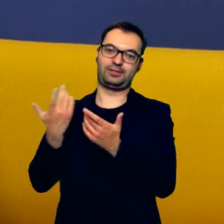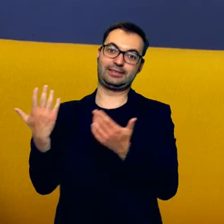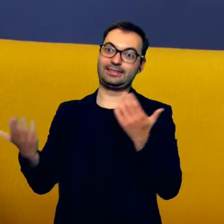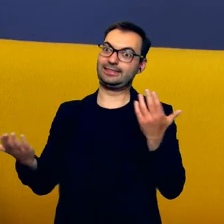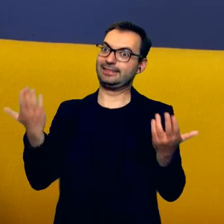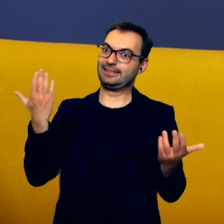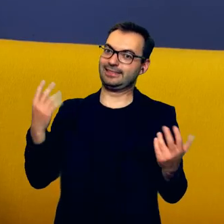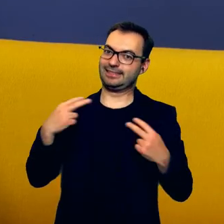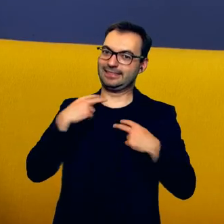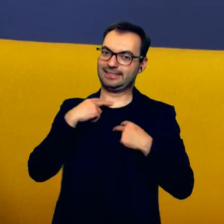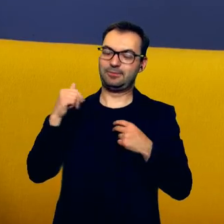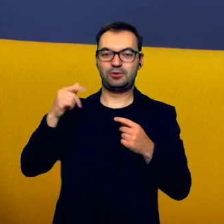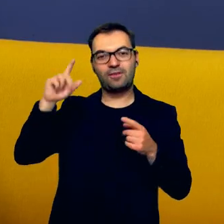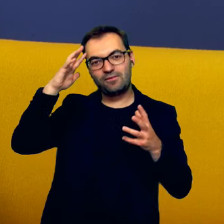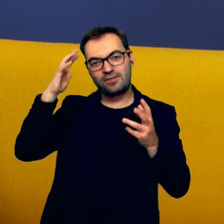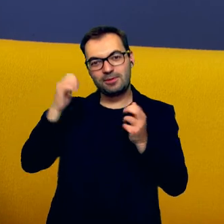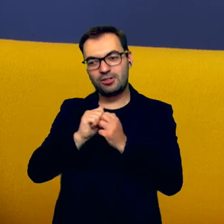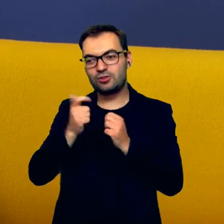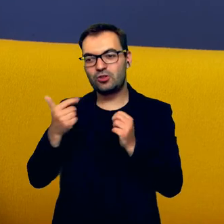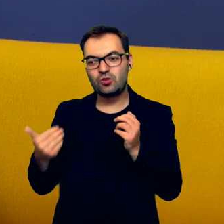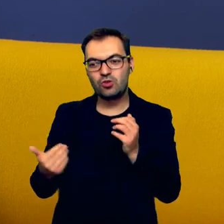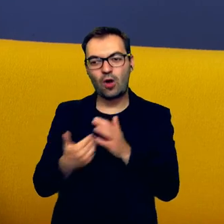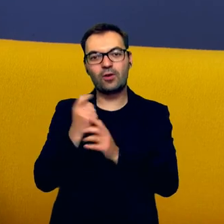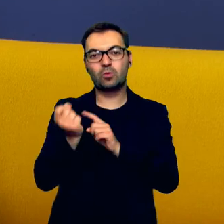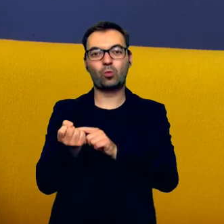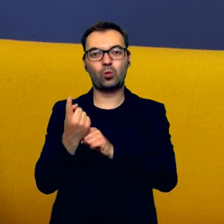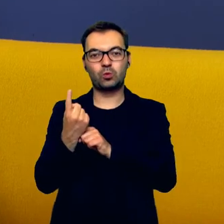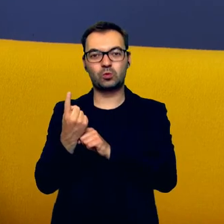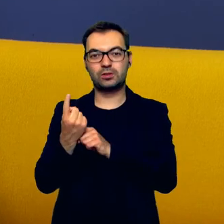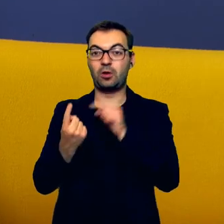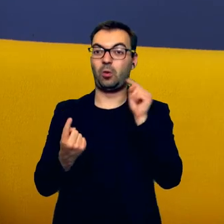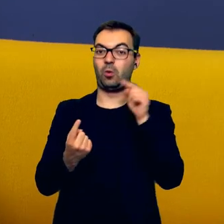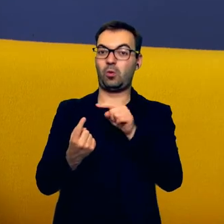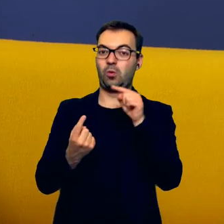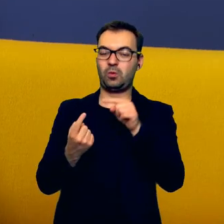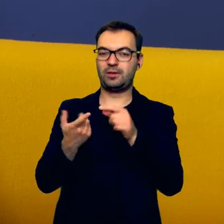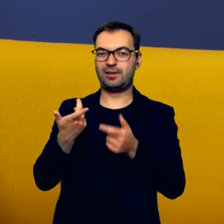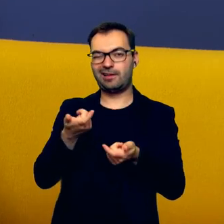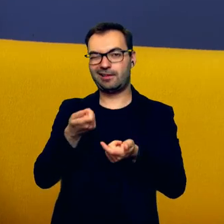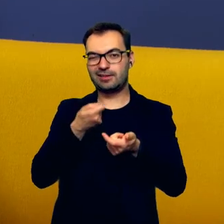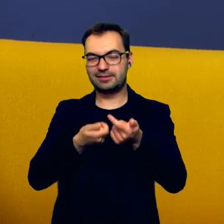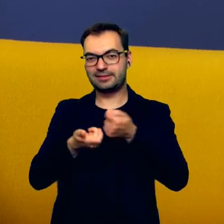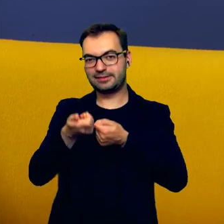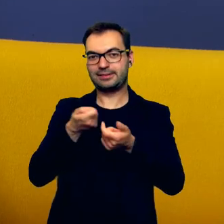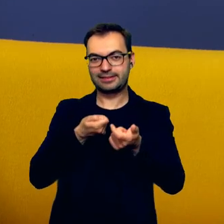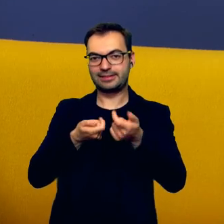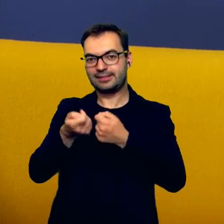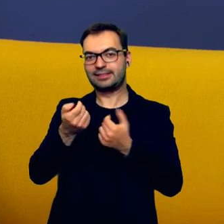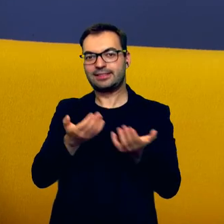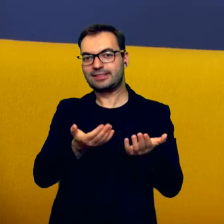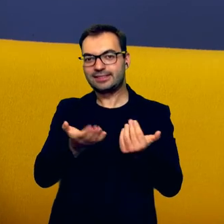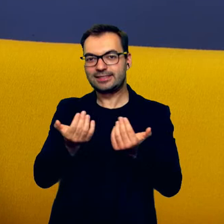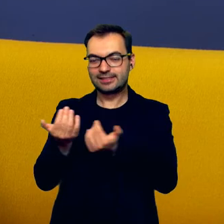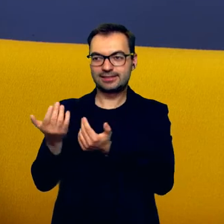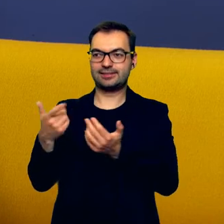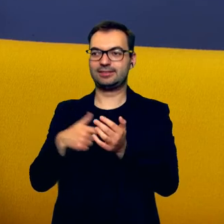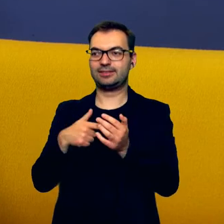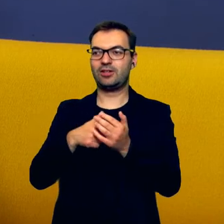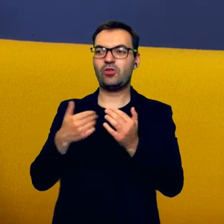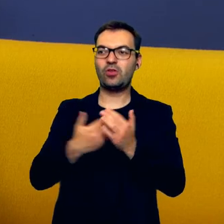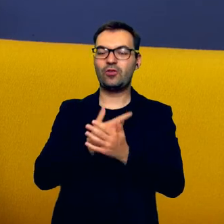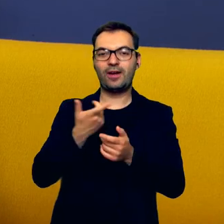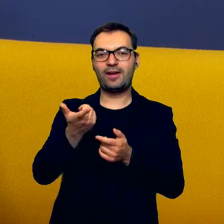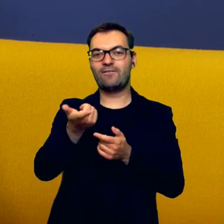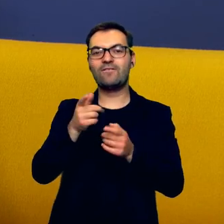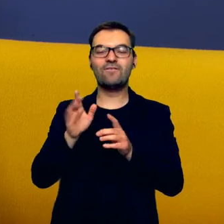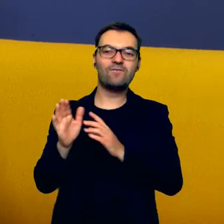czyli trzeba coś nowego wymyślić, żeby ta nowość, to nowum było pewnym wabikiem, żeby to nowum mogło